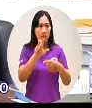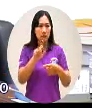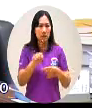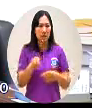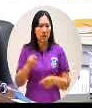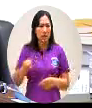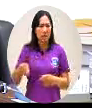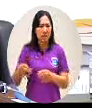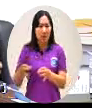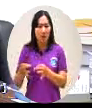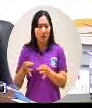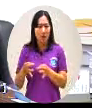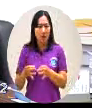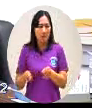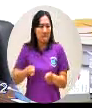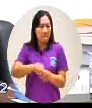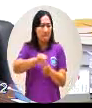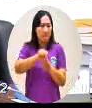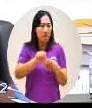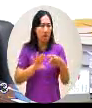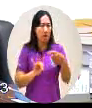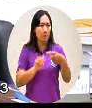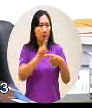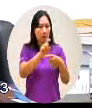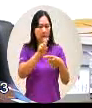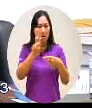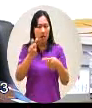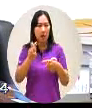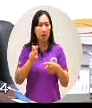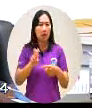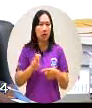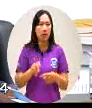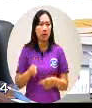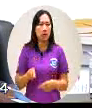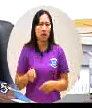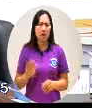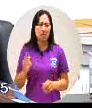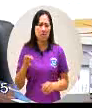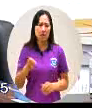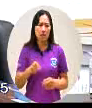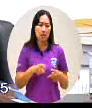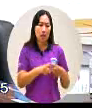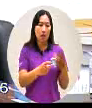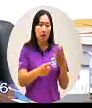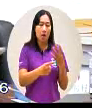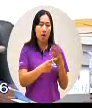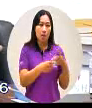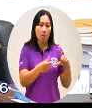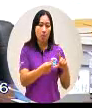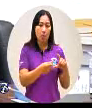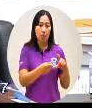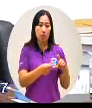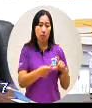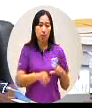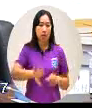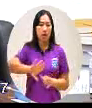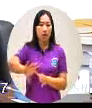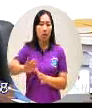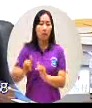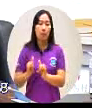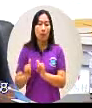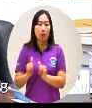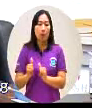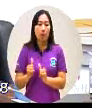20%，那么加起这20%，内底家具区甲外口的居民无感呐，就算今仔